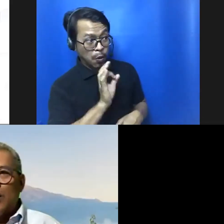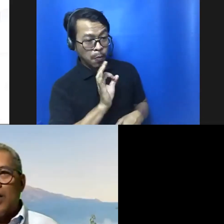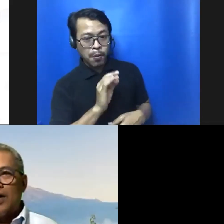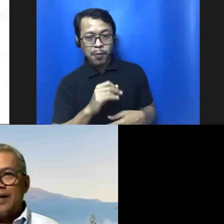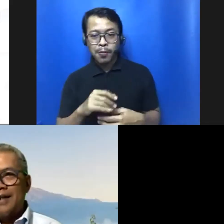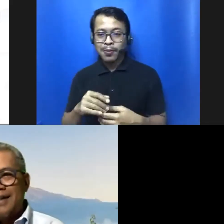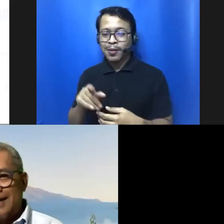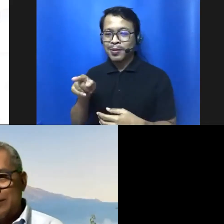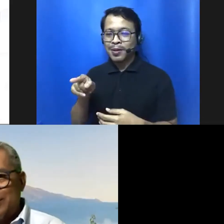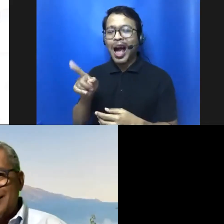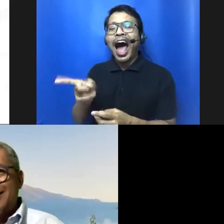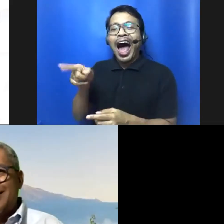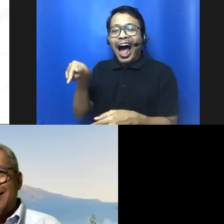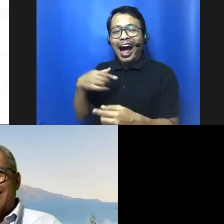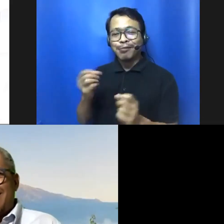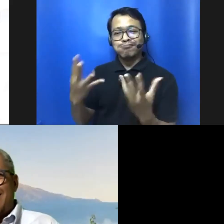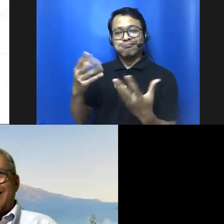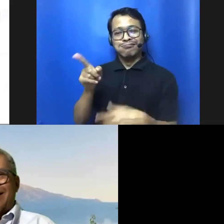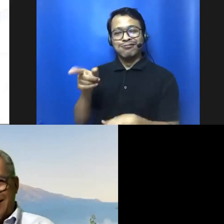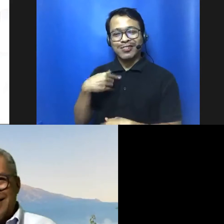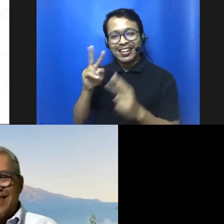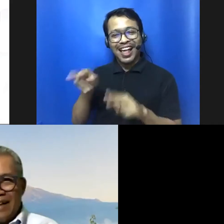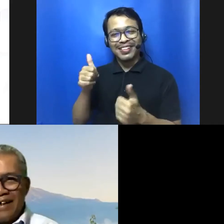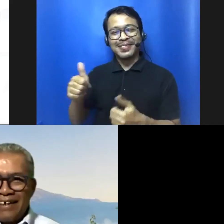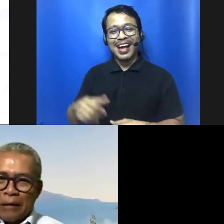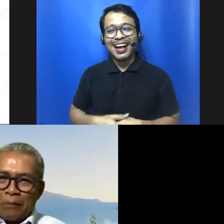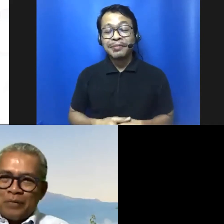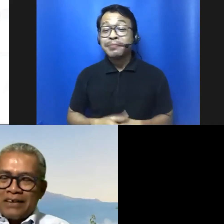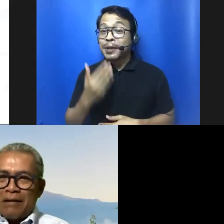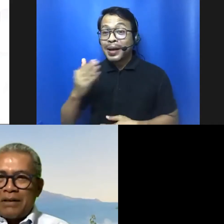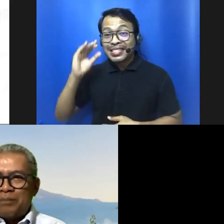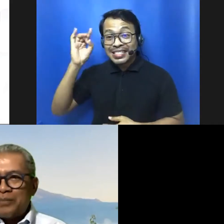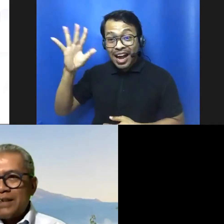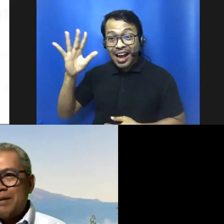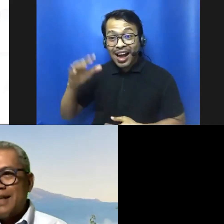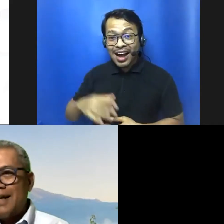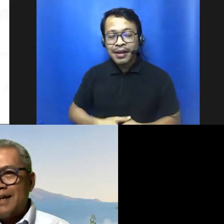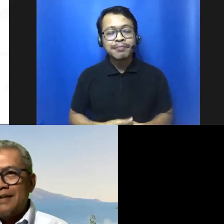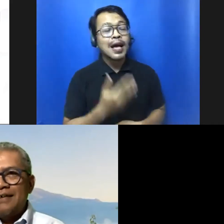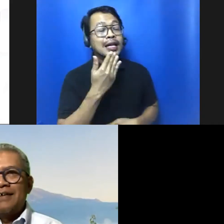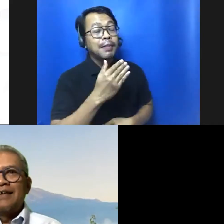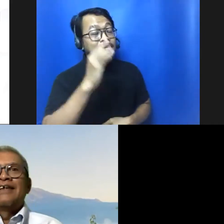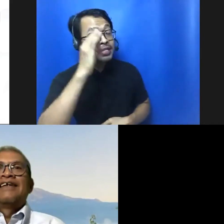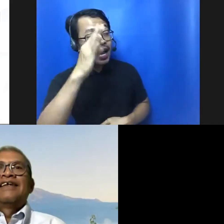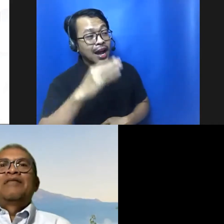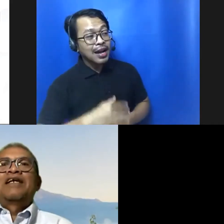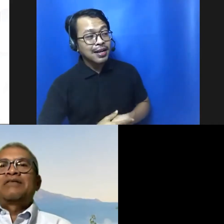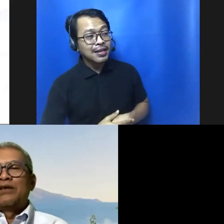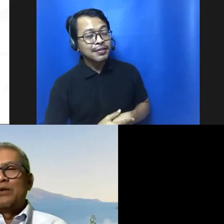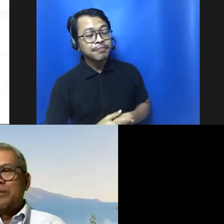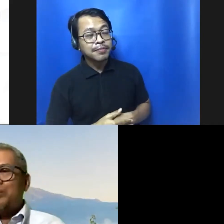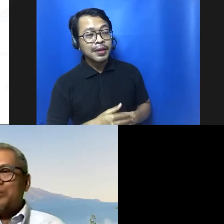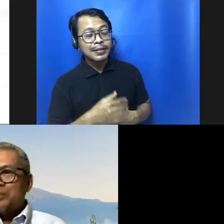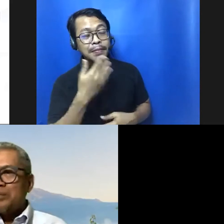Pak. Ini sudah kelihatan. Siang, Pak. Sehat, Pak. Selamat siang,